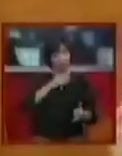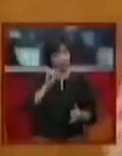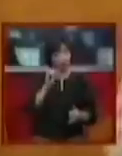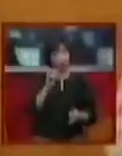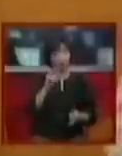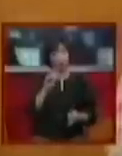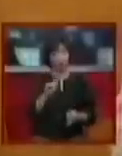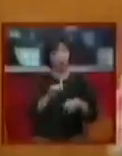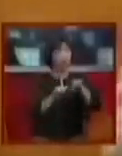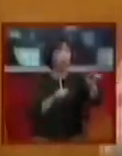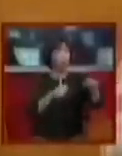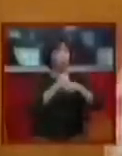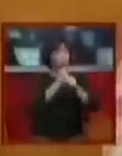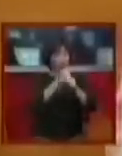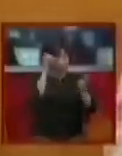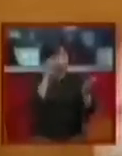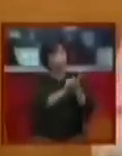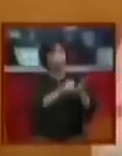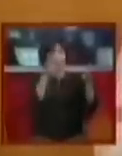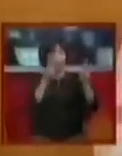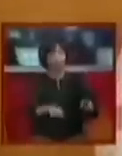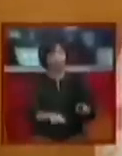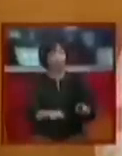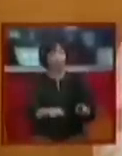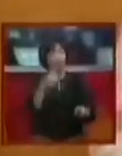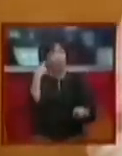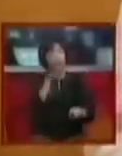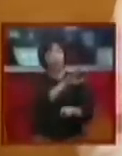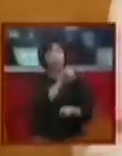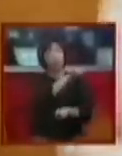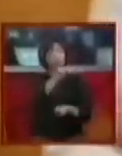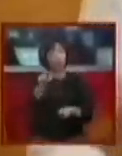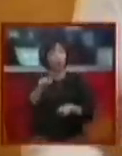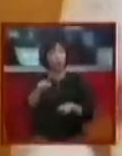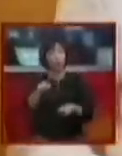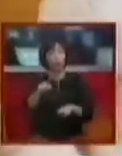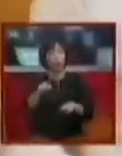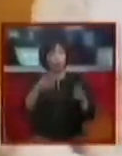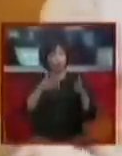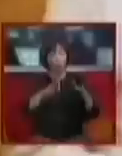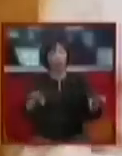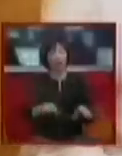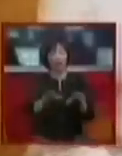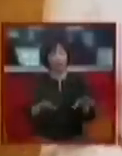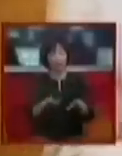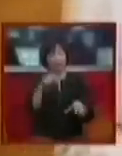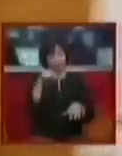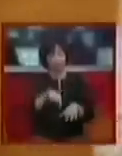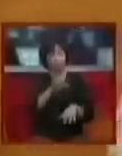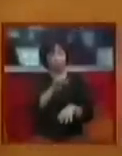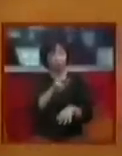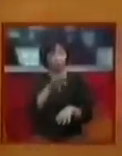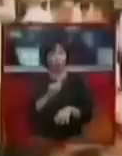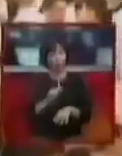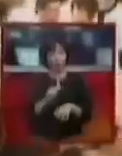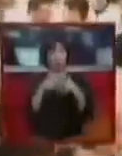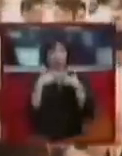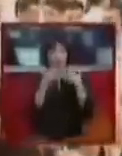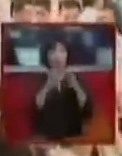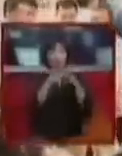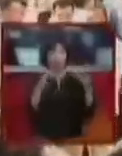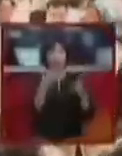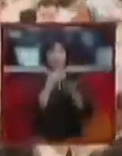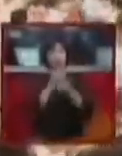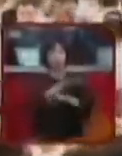Kayo ang gumawa nito. Sona ito ng sambayanang Pilipino. Maraming maraming salamat po at magandang hapon po sa lahat.